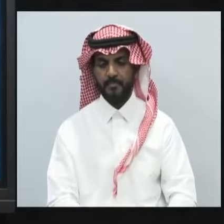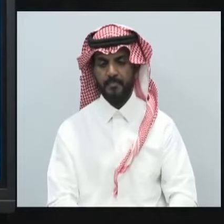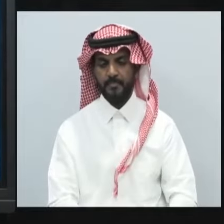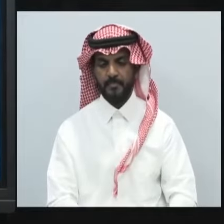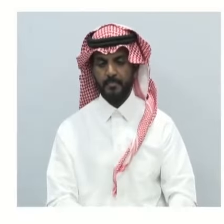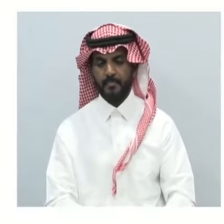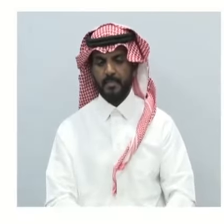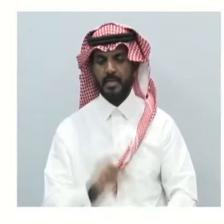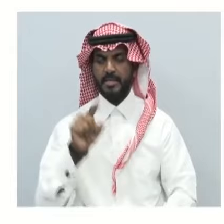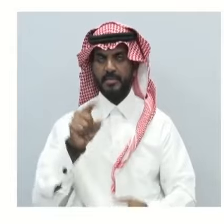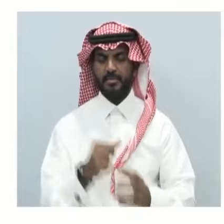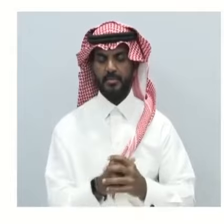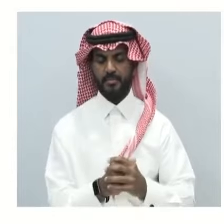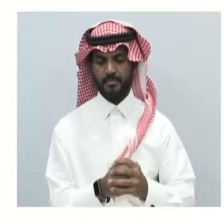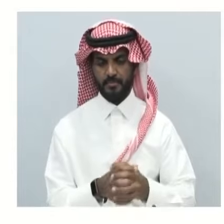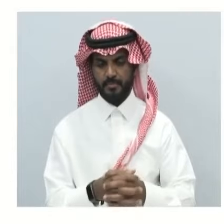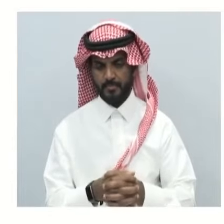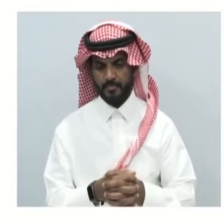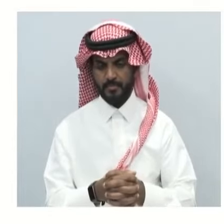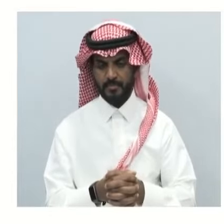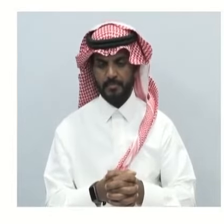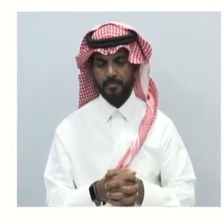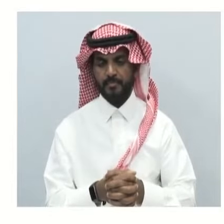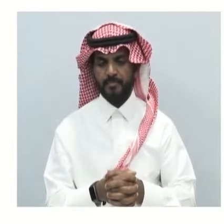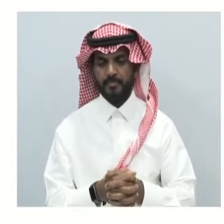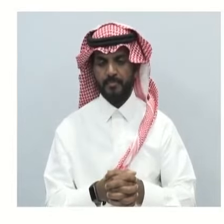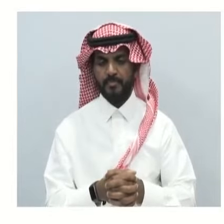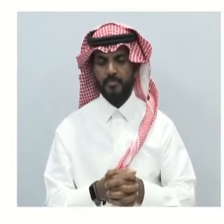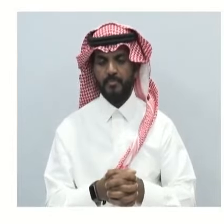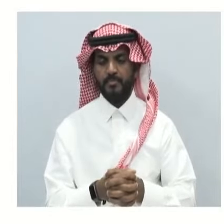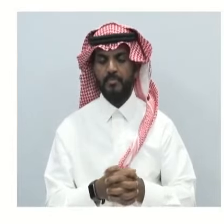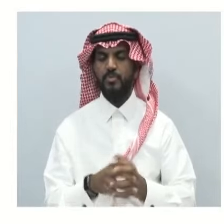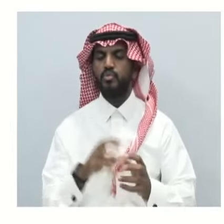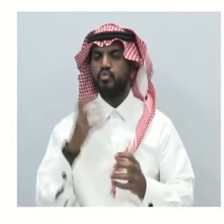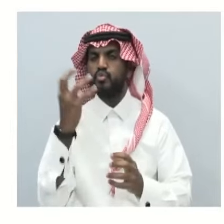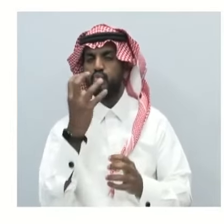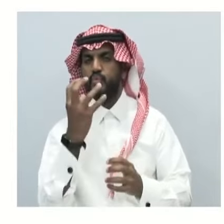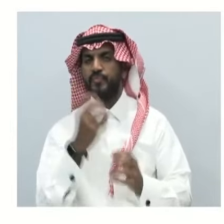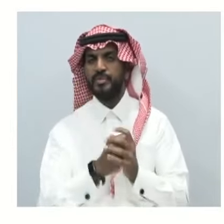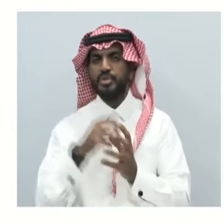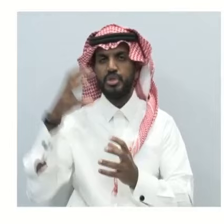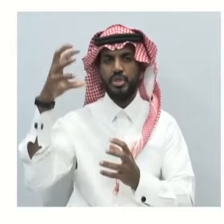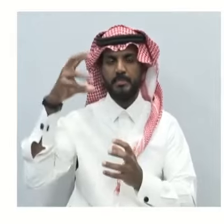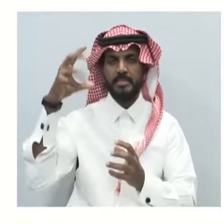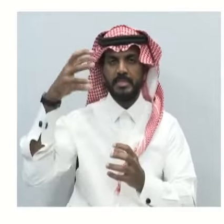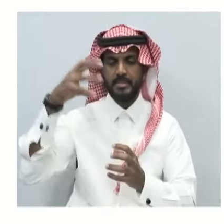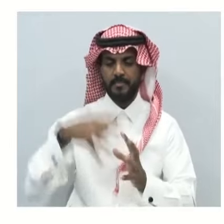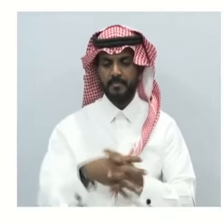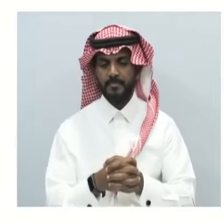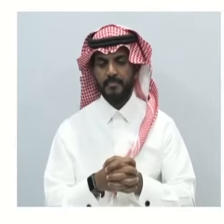احسنتم رائعون اجابتكم رائعه وبالتالي نجد ان ظاهره كسوف الشمس كما تلاحظ